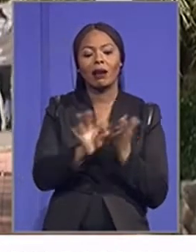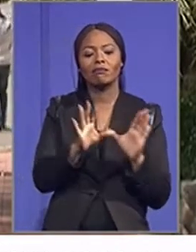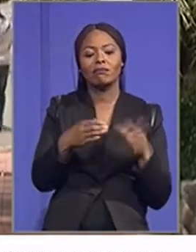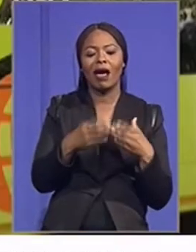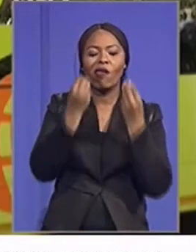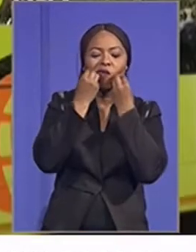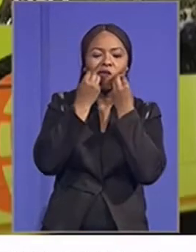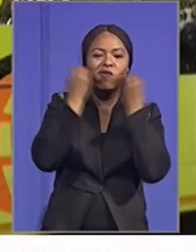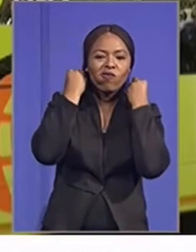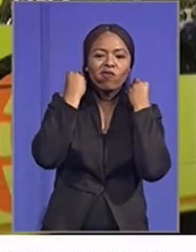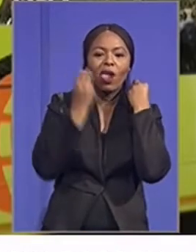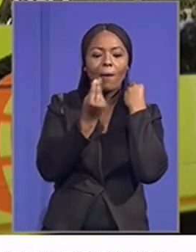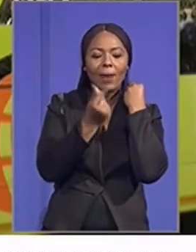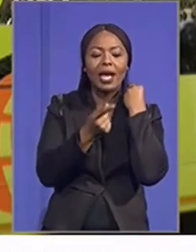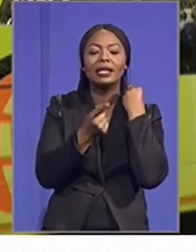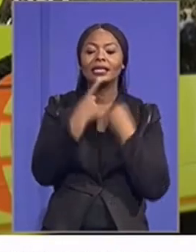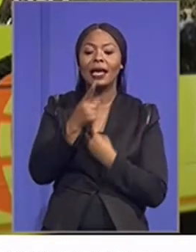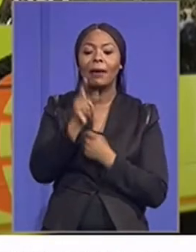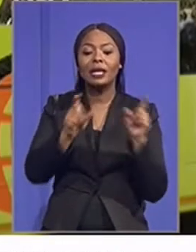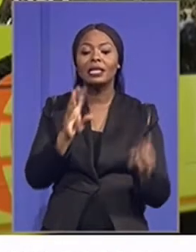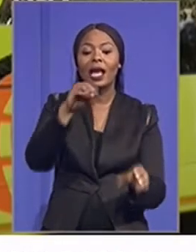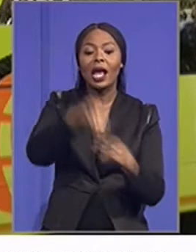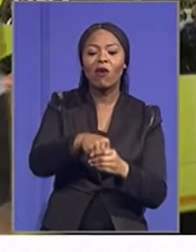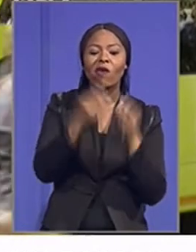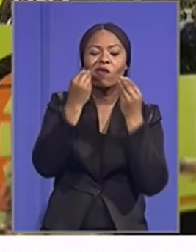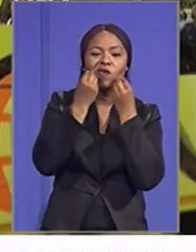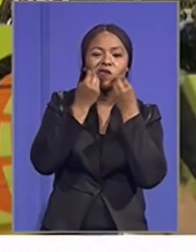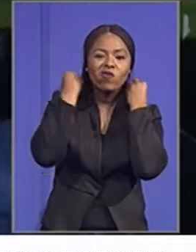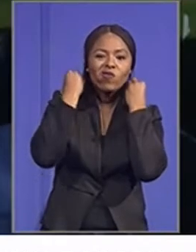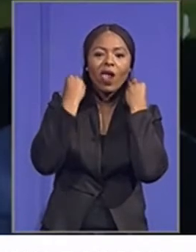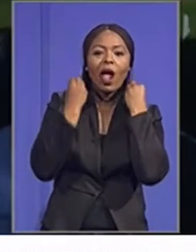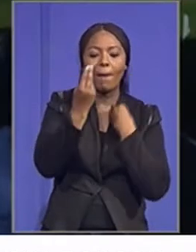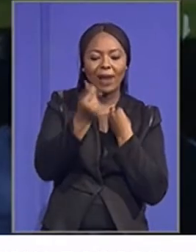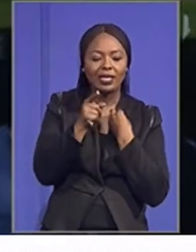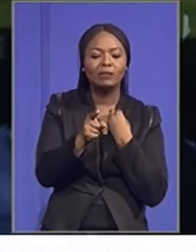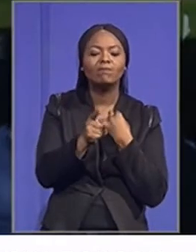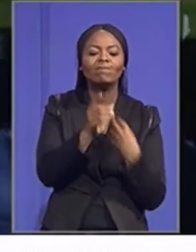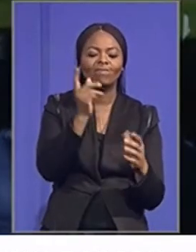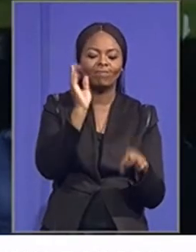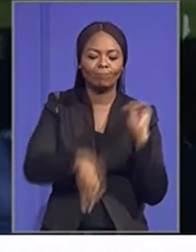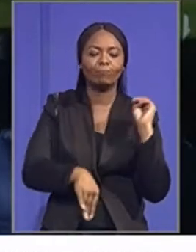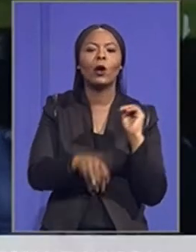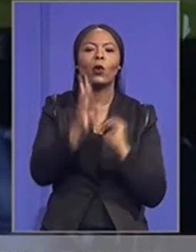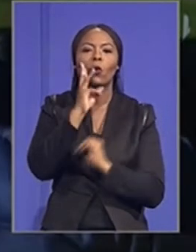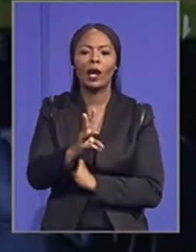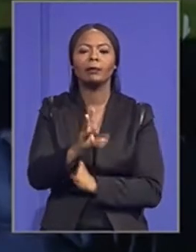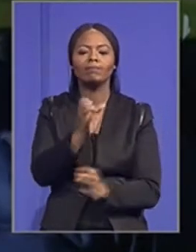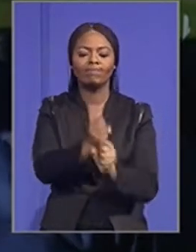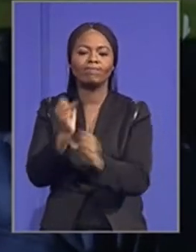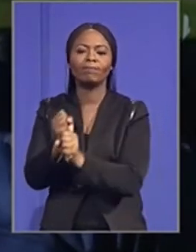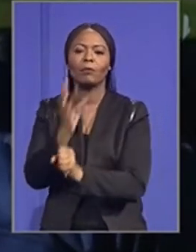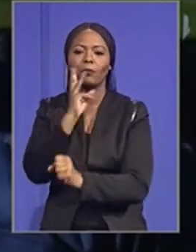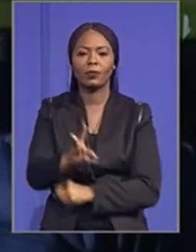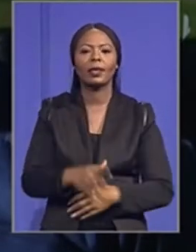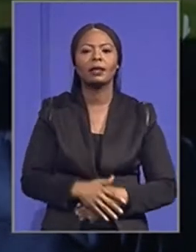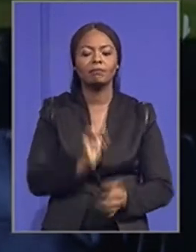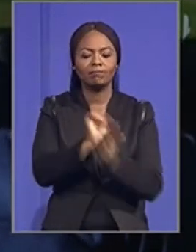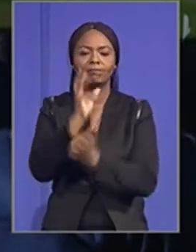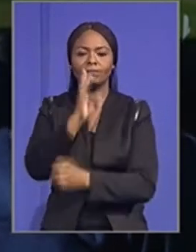re bohle ba nkgang lefotha ba tla tobana le molao. Re ntsha tjhelete kwana e tjhelete e feta ka nqena le ka nqane